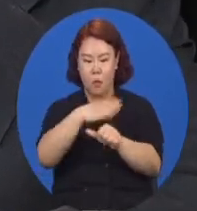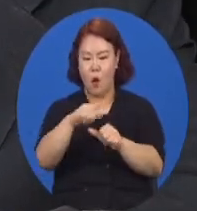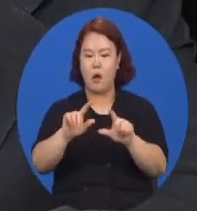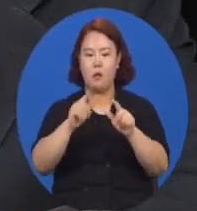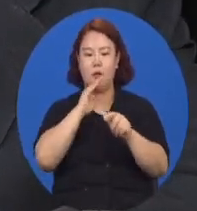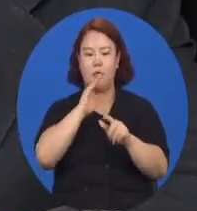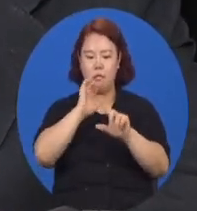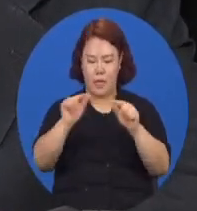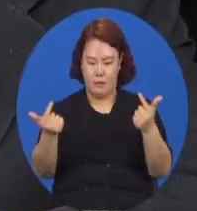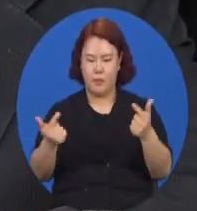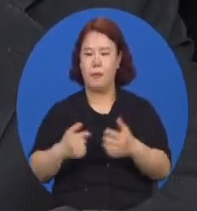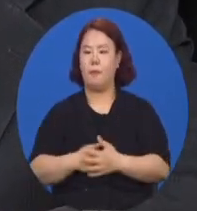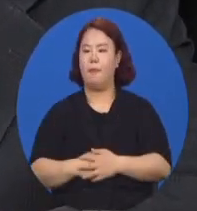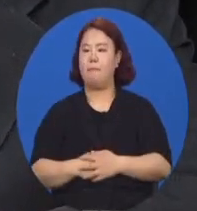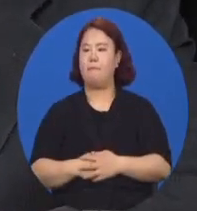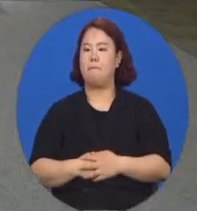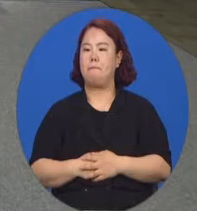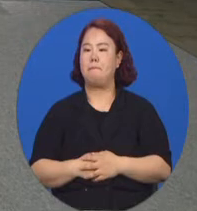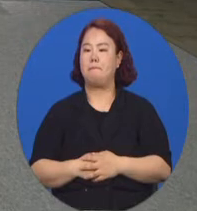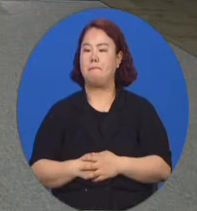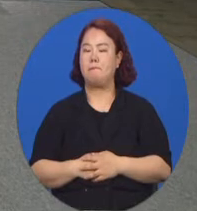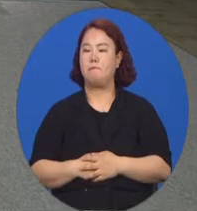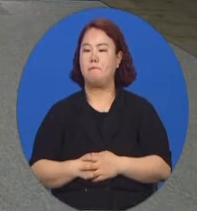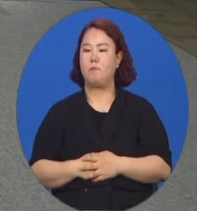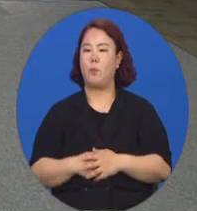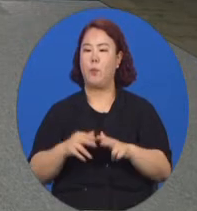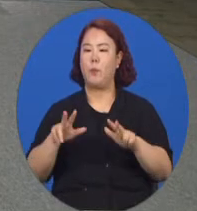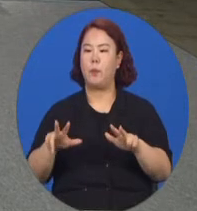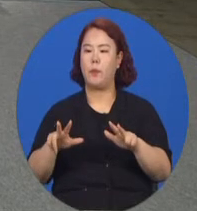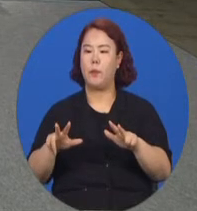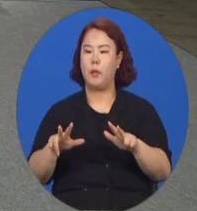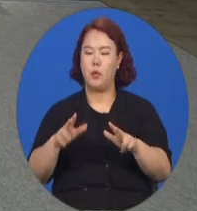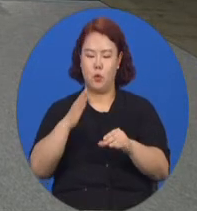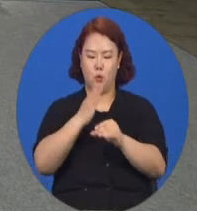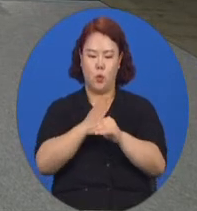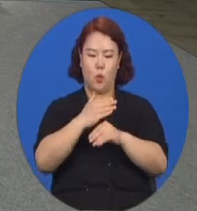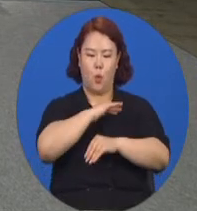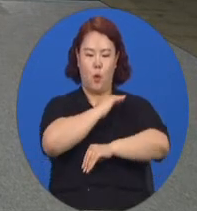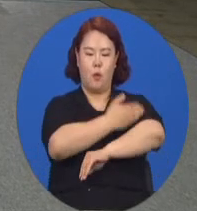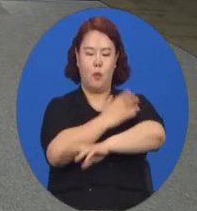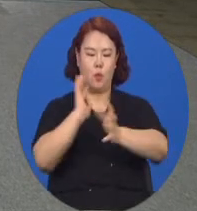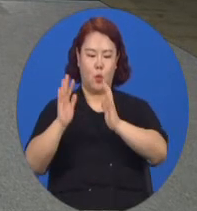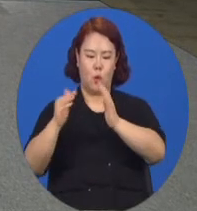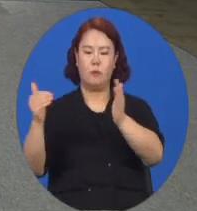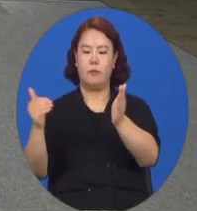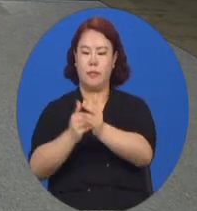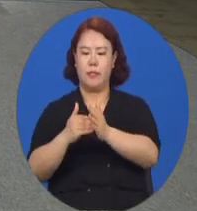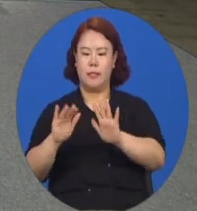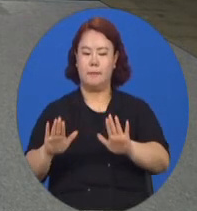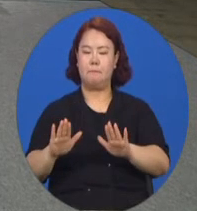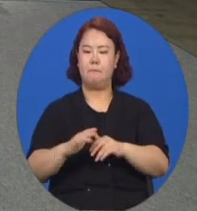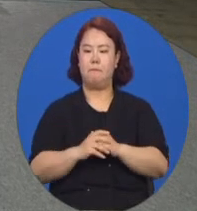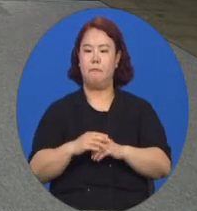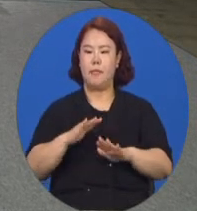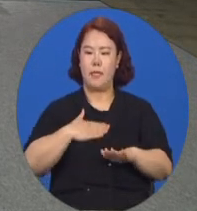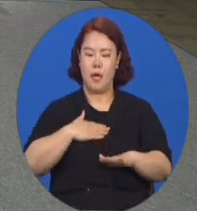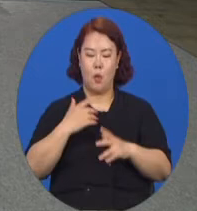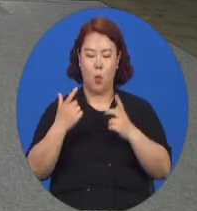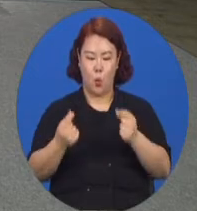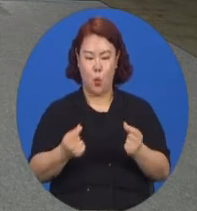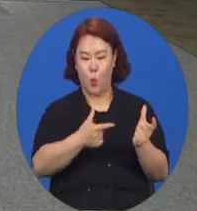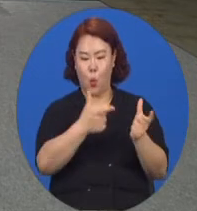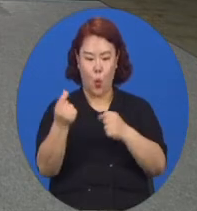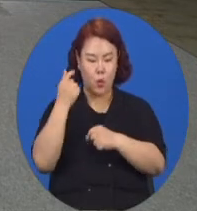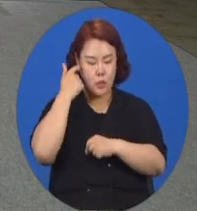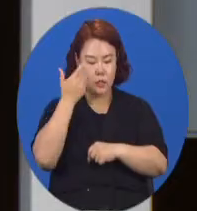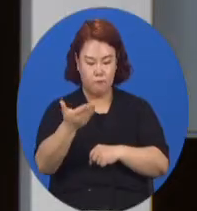네, 답변 다 하셨습니까? 예. 네. 자, 이렇게 해서 주도권 토론을 마치고 좀 열기를 식혀가죠. 제가 또 여러분께 드리는 공통